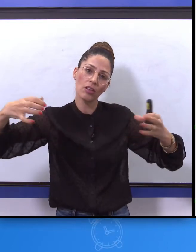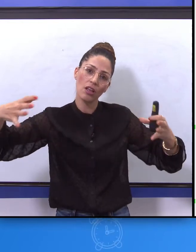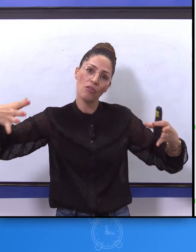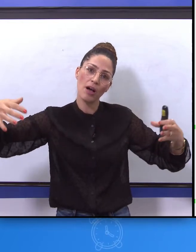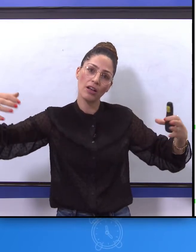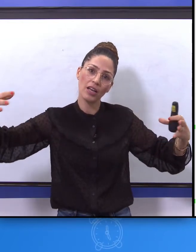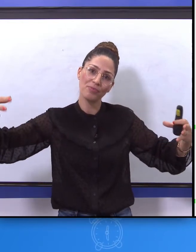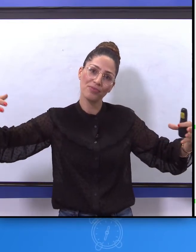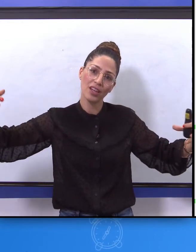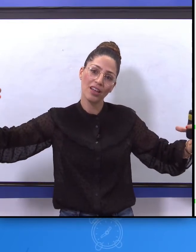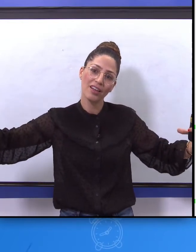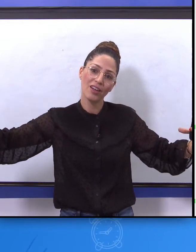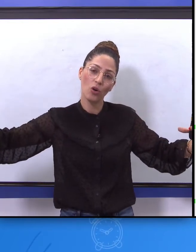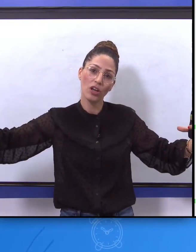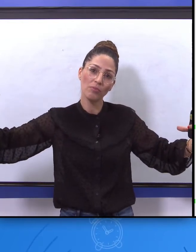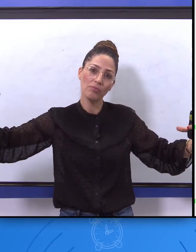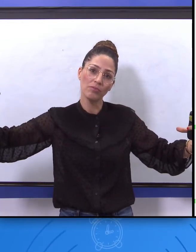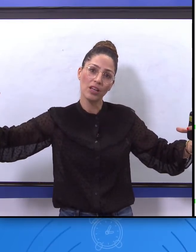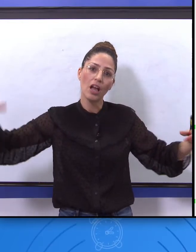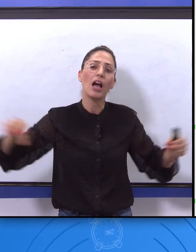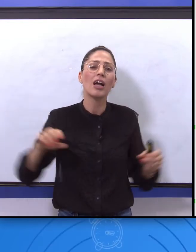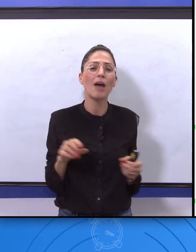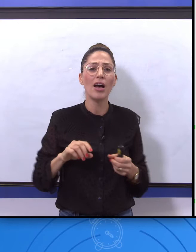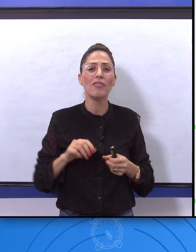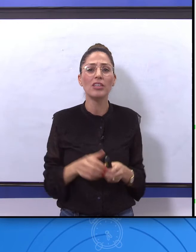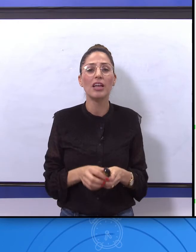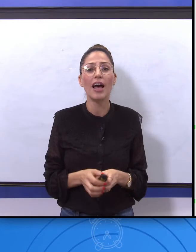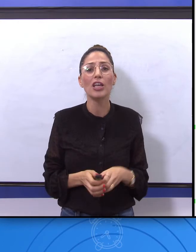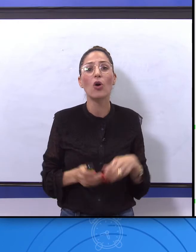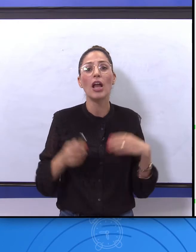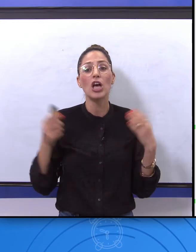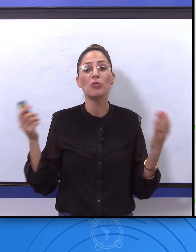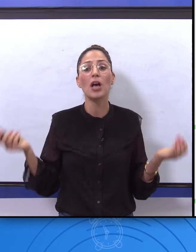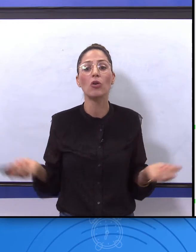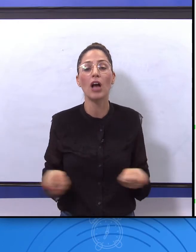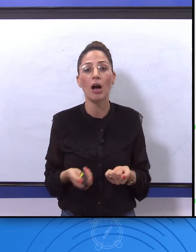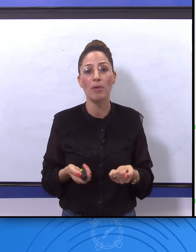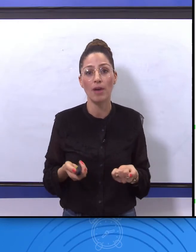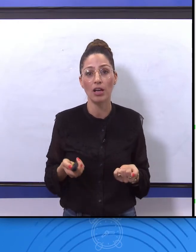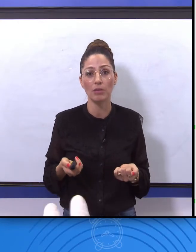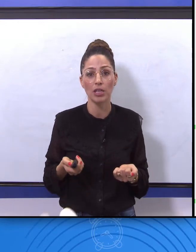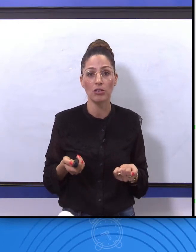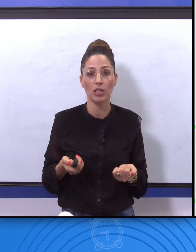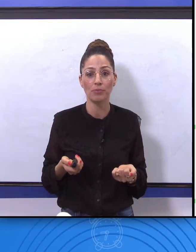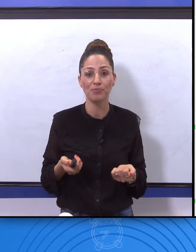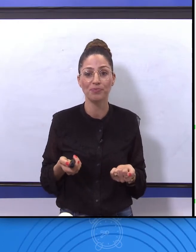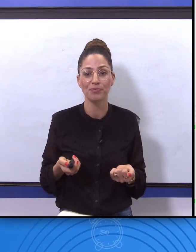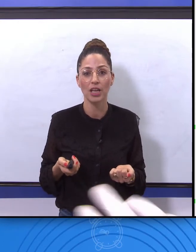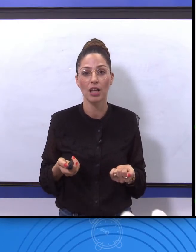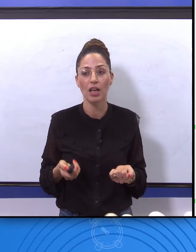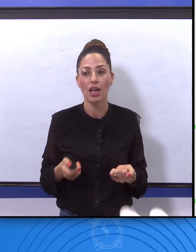אדוות ומעגלים. רואים? כמה אבן קטנה יכולה להשפיע על כל כך הרבה מעגלים